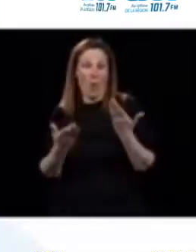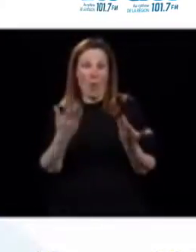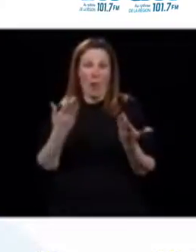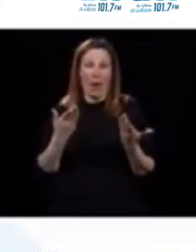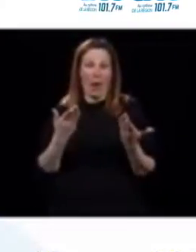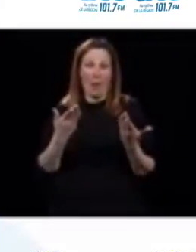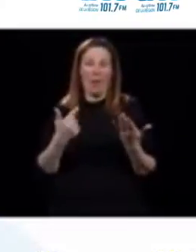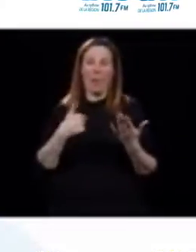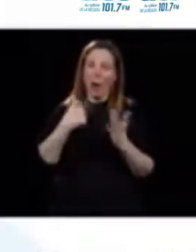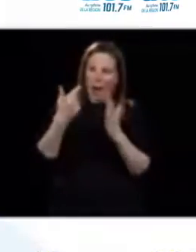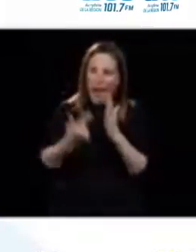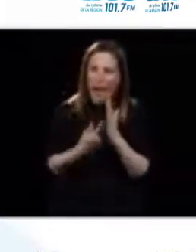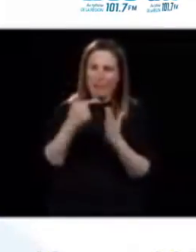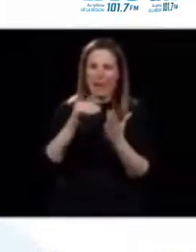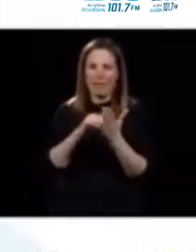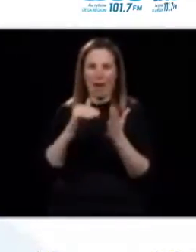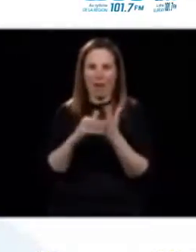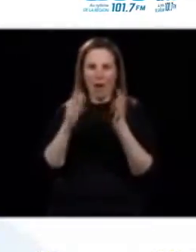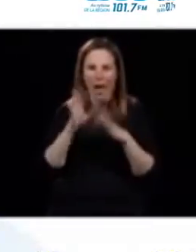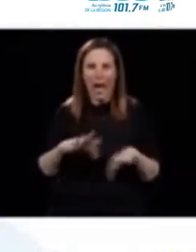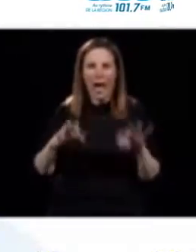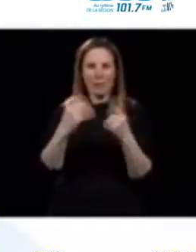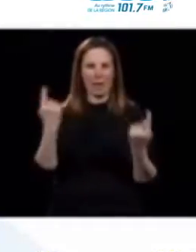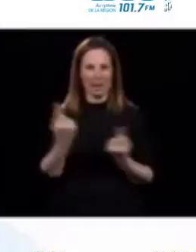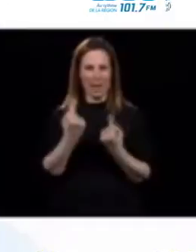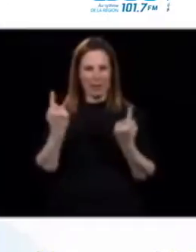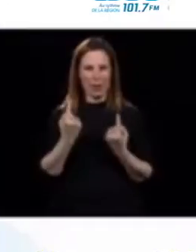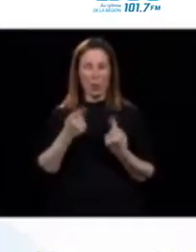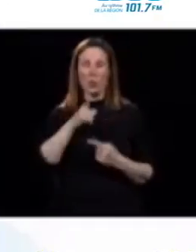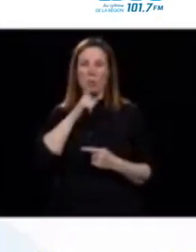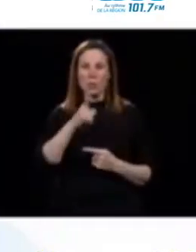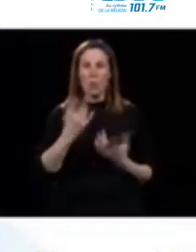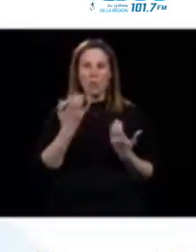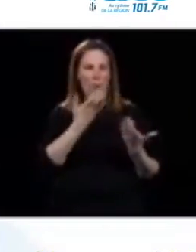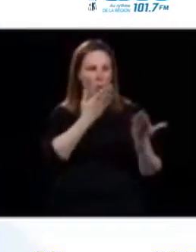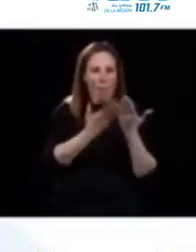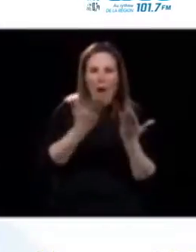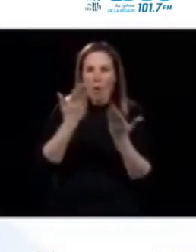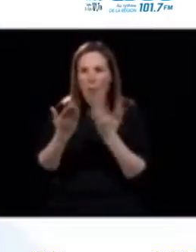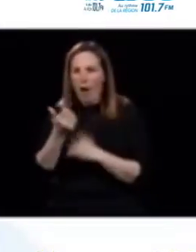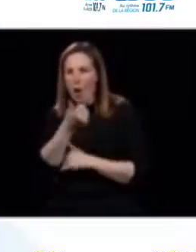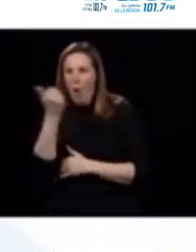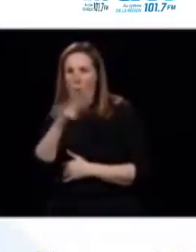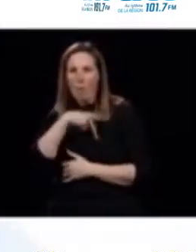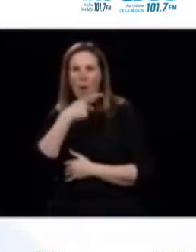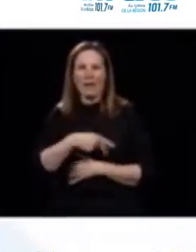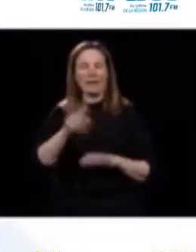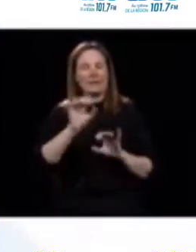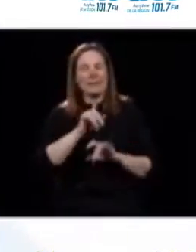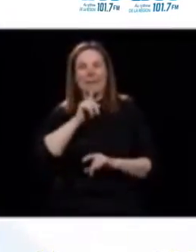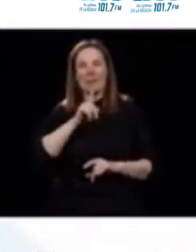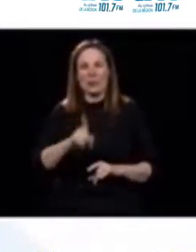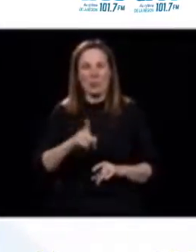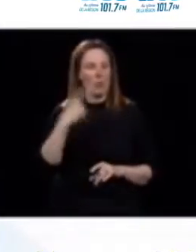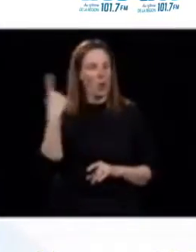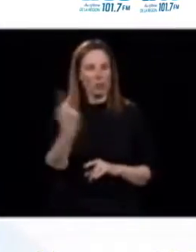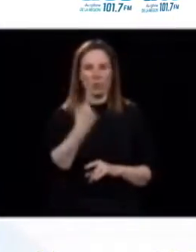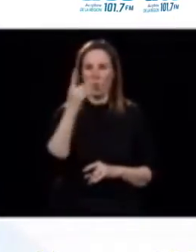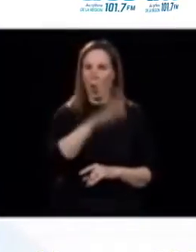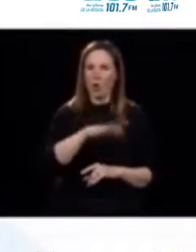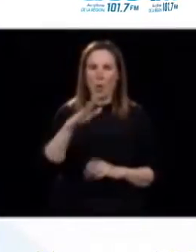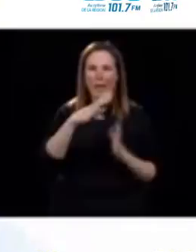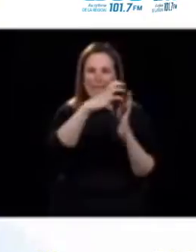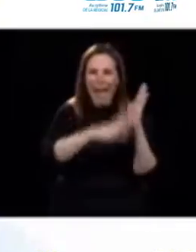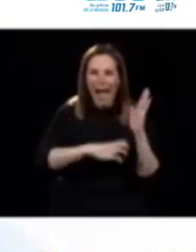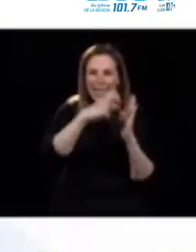si vous me permettez, là, je vais vous dire comment je vois ça, là. C'est vrai qu'on va voir se comparer avec les autres, c'est clair. Puis je peux vous dire qu'il des comparaisons, il va y avoir des articles